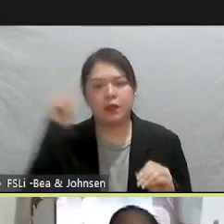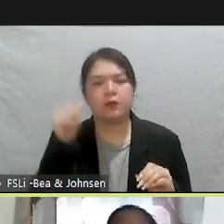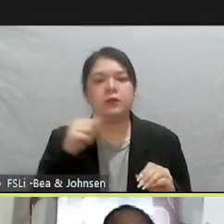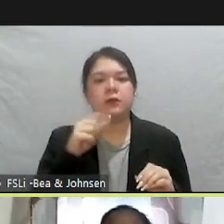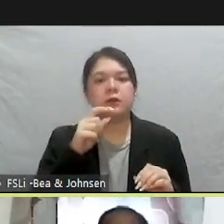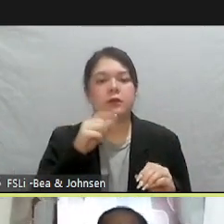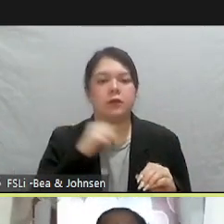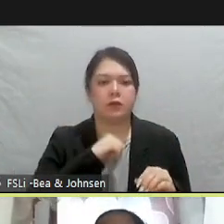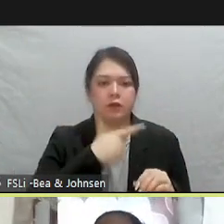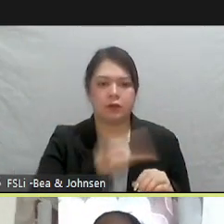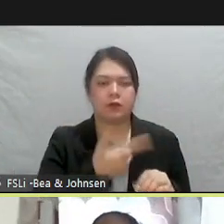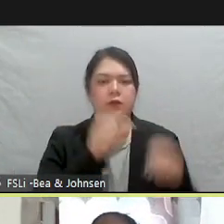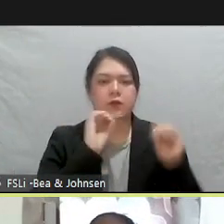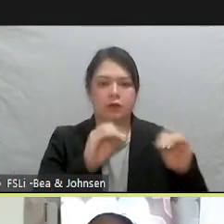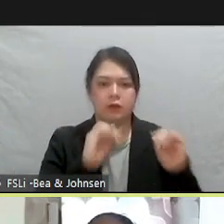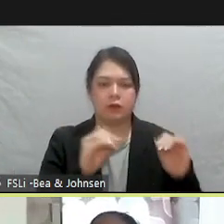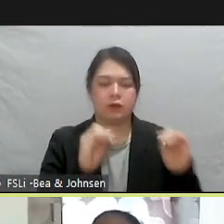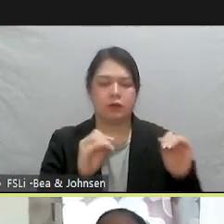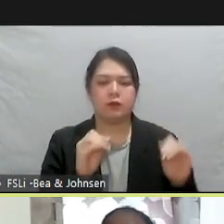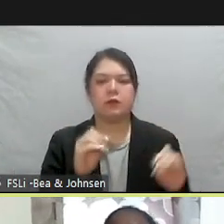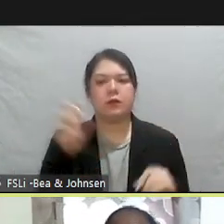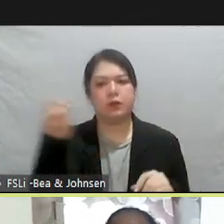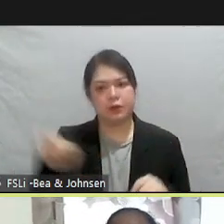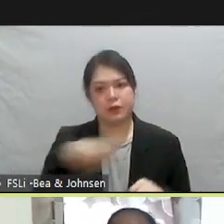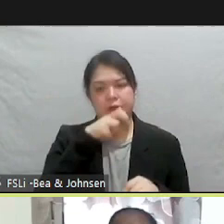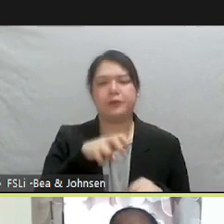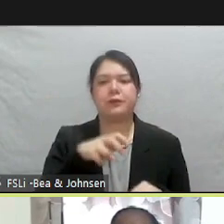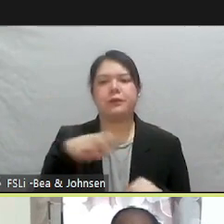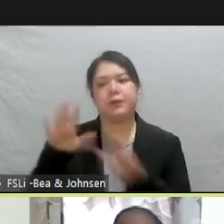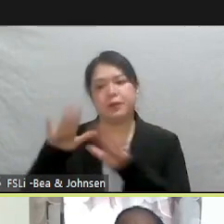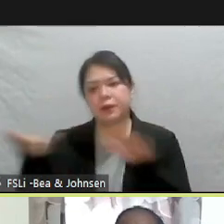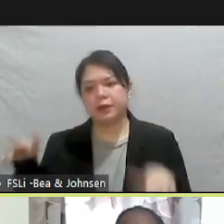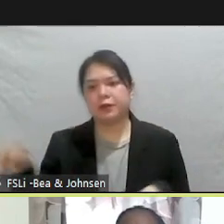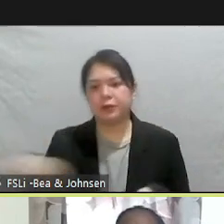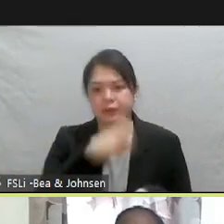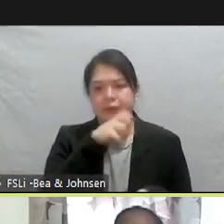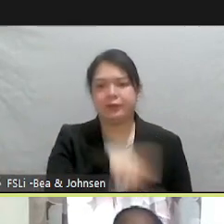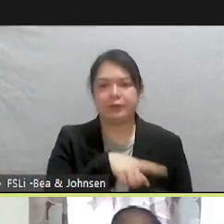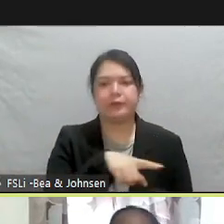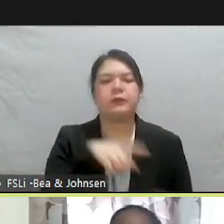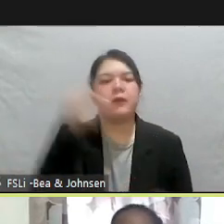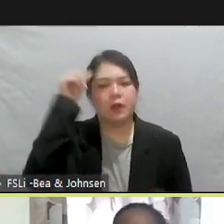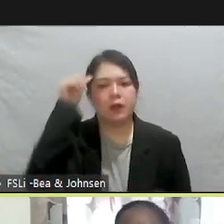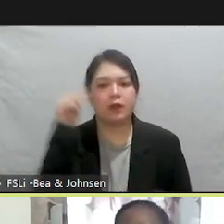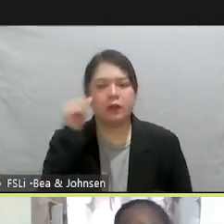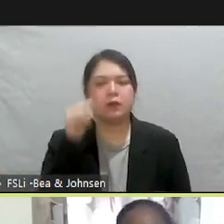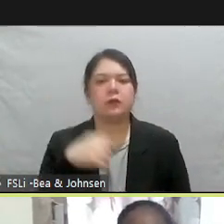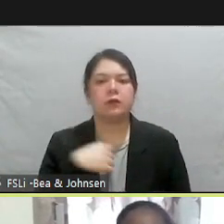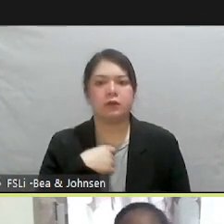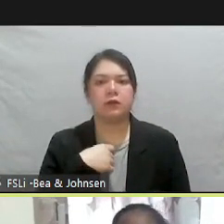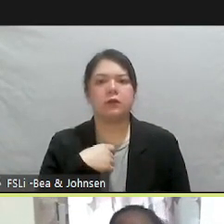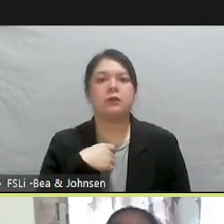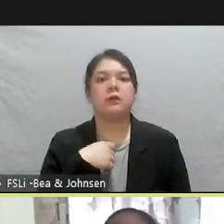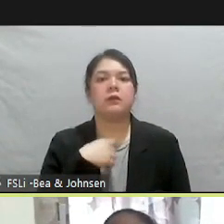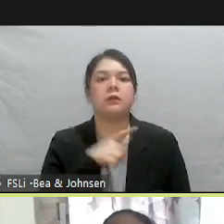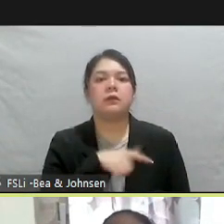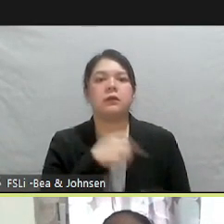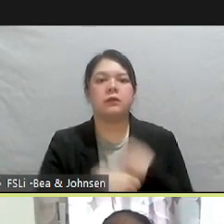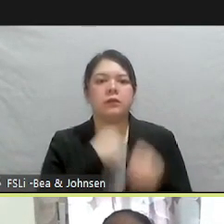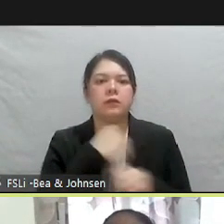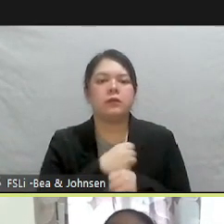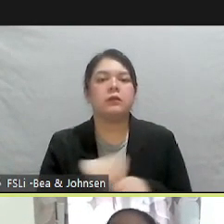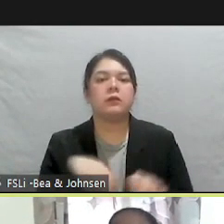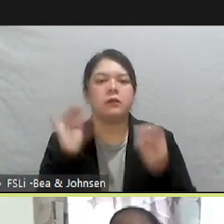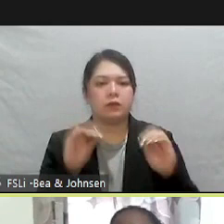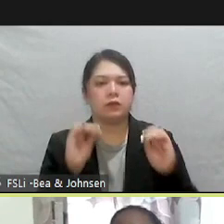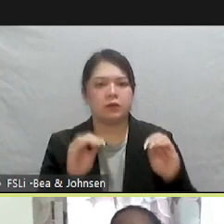ang mga bata at ang matatanda. Sa unang taon ng aking pagtuturo sa BALS, ay tinuruan ko